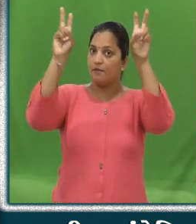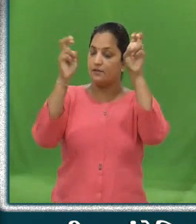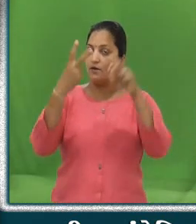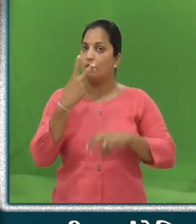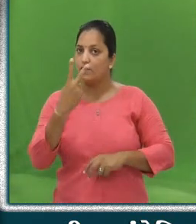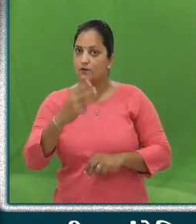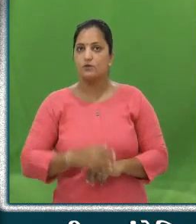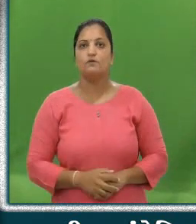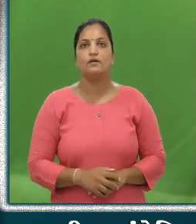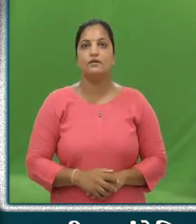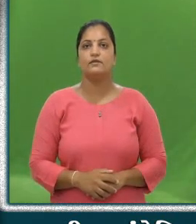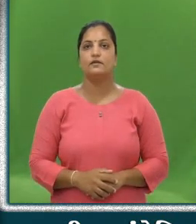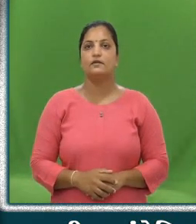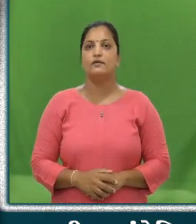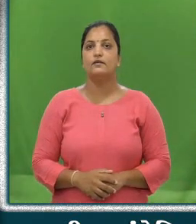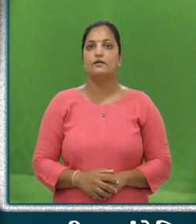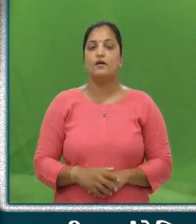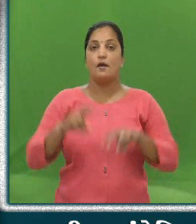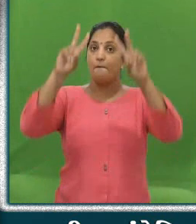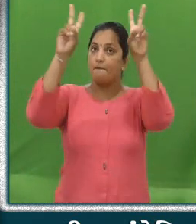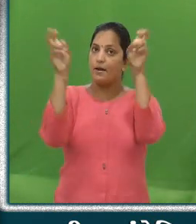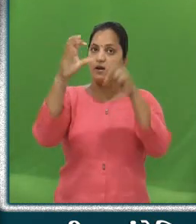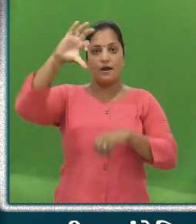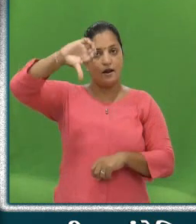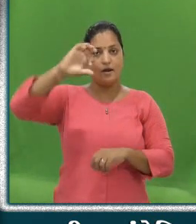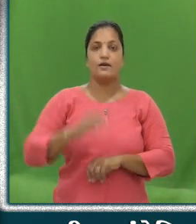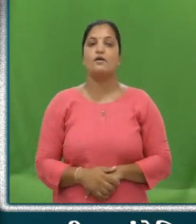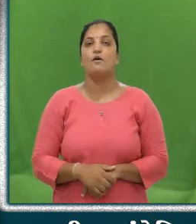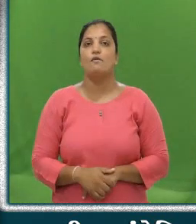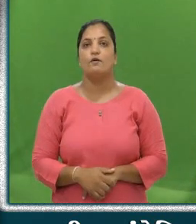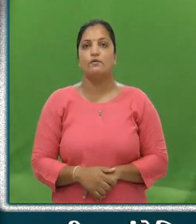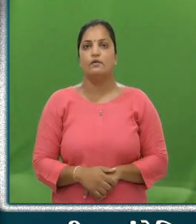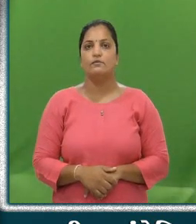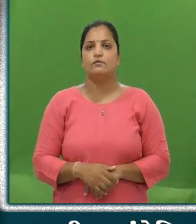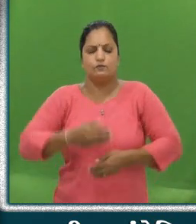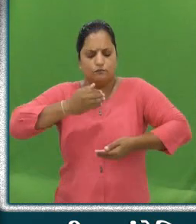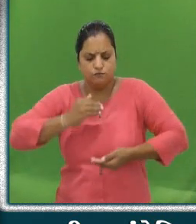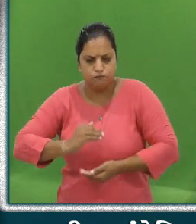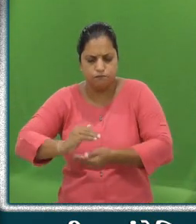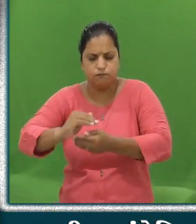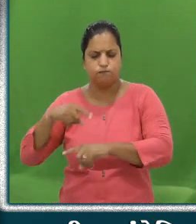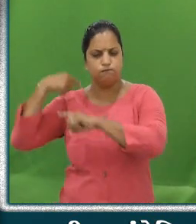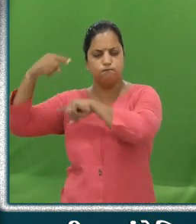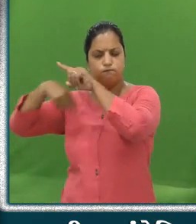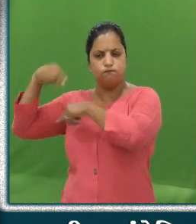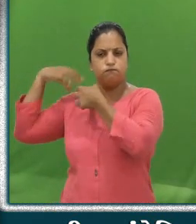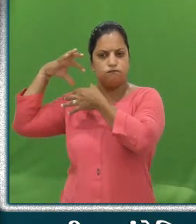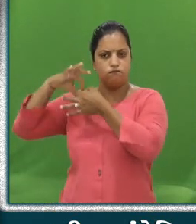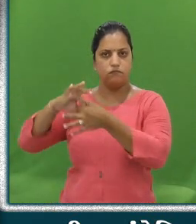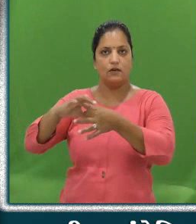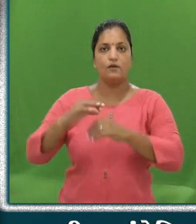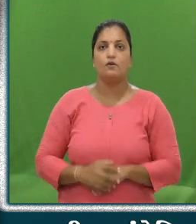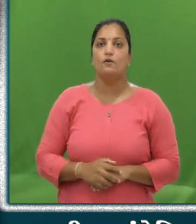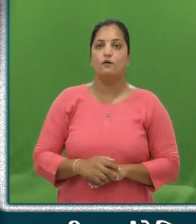जोवानुं छे ते प्रकरण जे छे प्रकरण 9 आनुवंशिकता अने उद्विकास बरोबर विद्यार्थी मित्रों